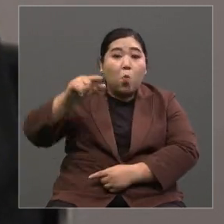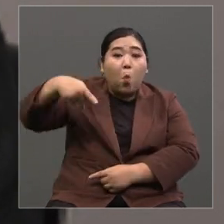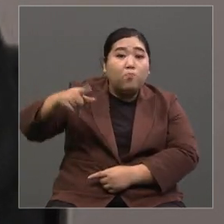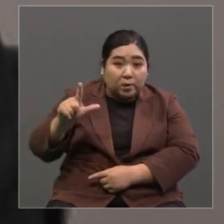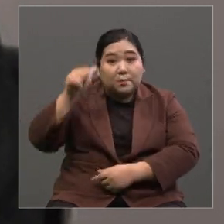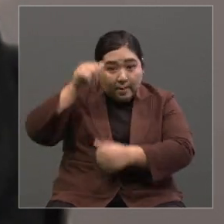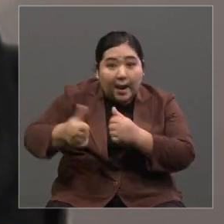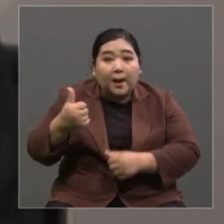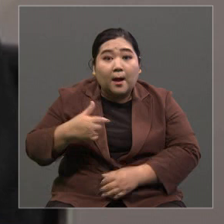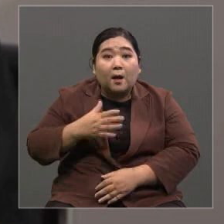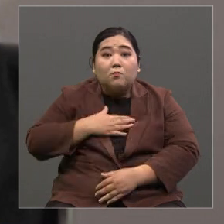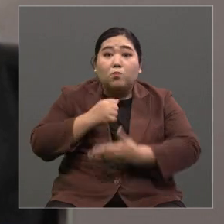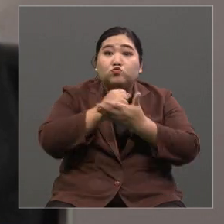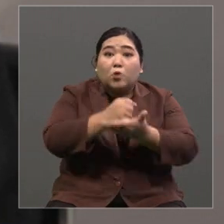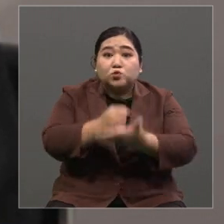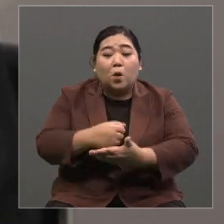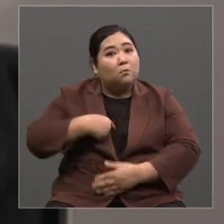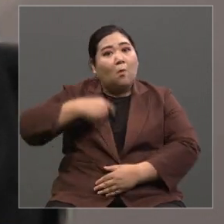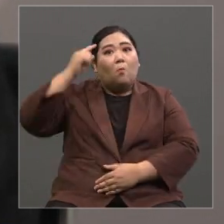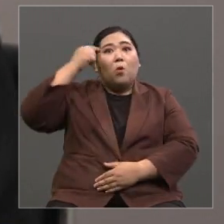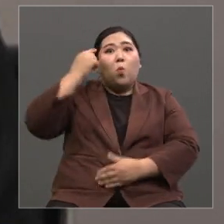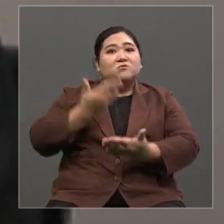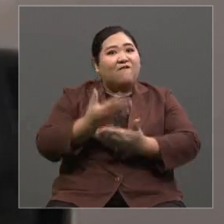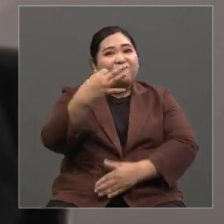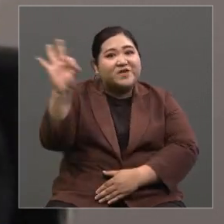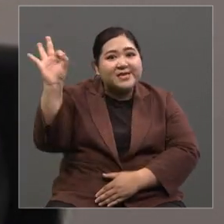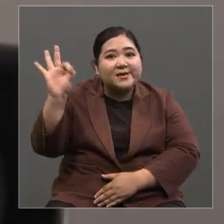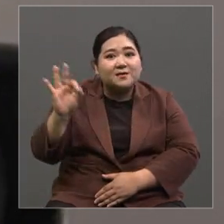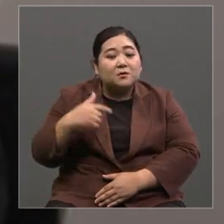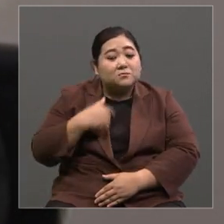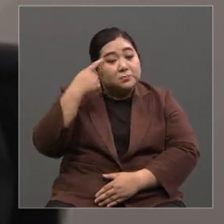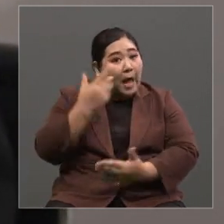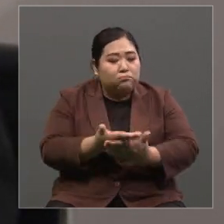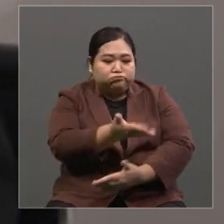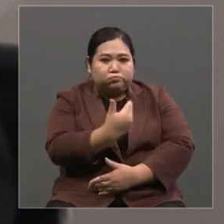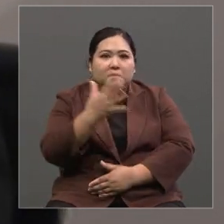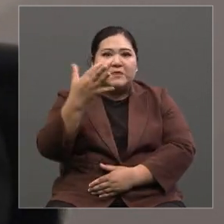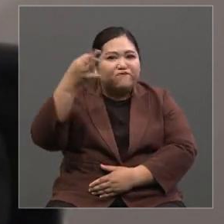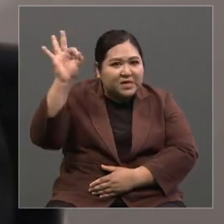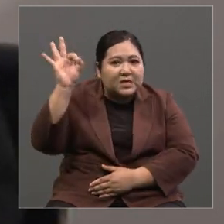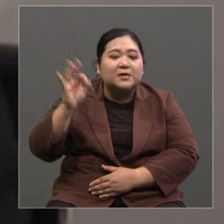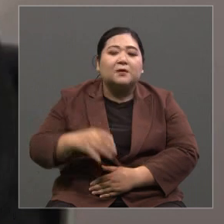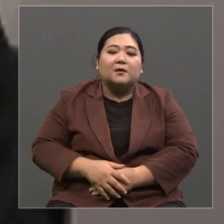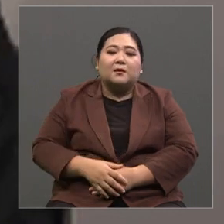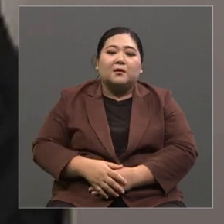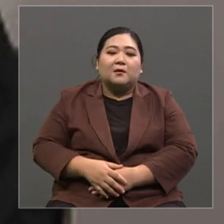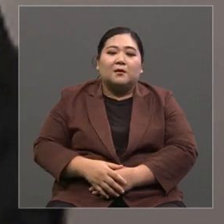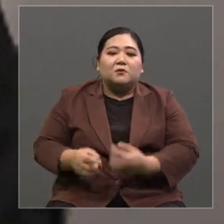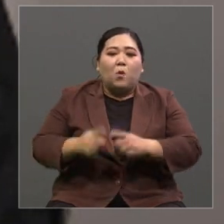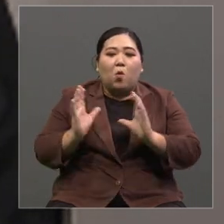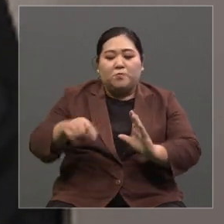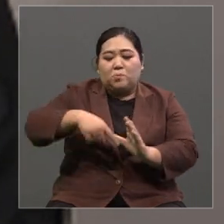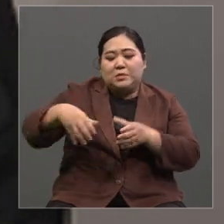ผมช่วยเขาโดยที่ผมไม่คิดเงินเลยสักบาทเดียวนะครับแต่ปรากฏว่าลูกความทำให้ดีกับผม